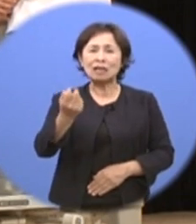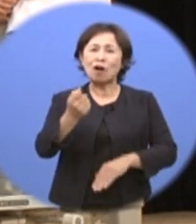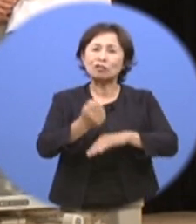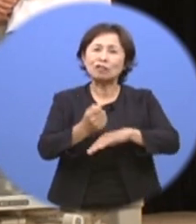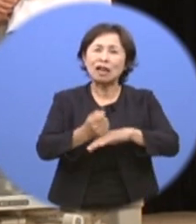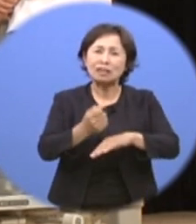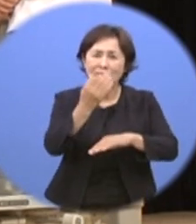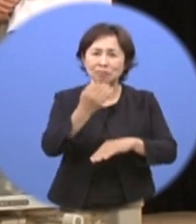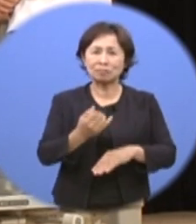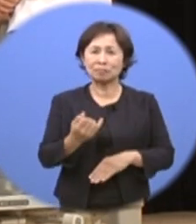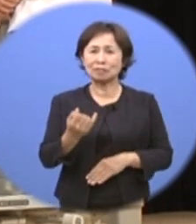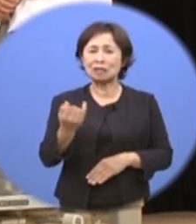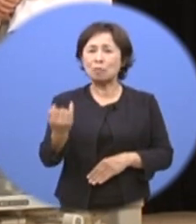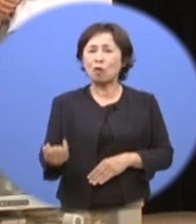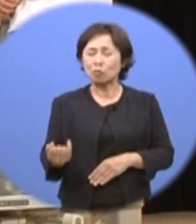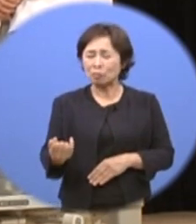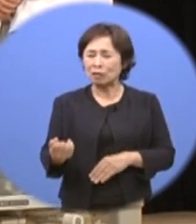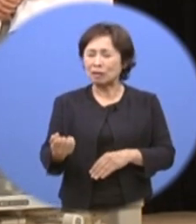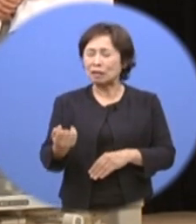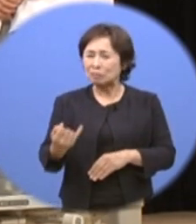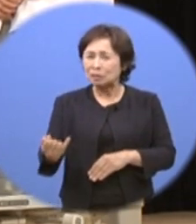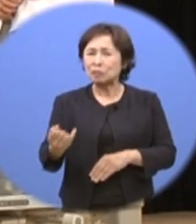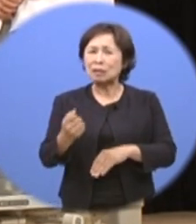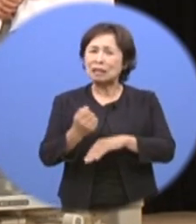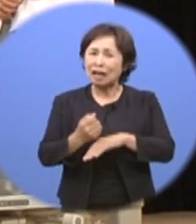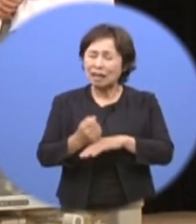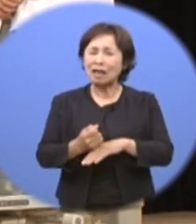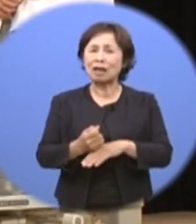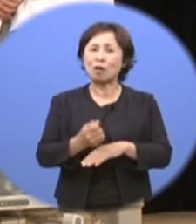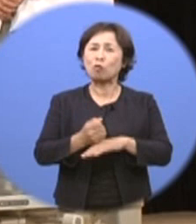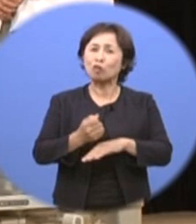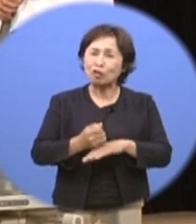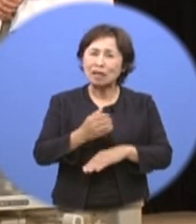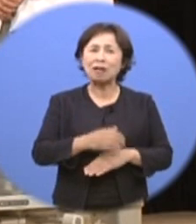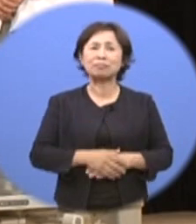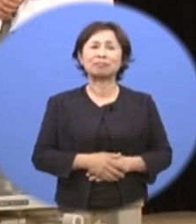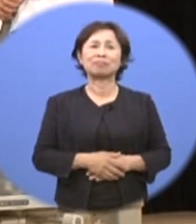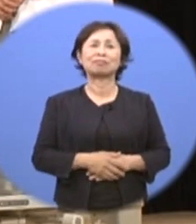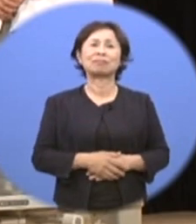高子も大変やったろ。ほんま、ご苦労さん。